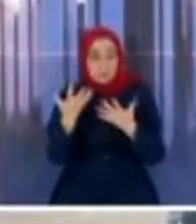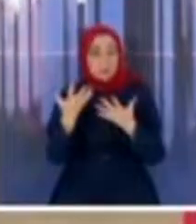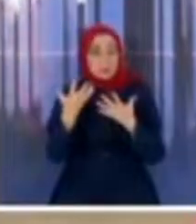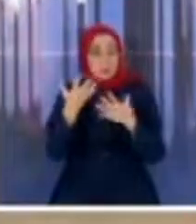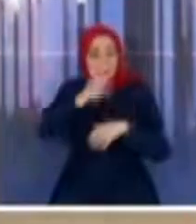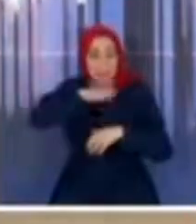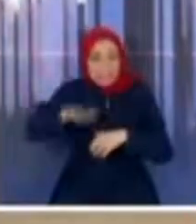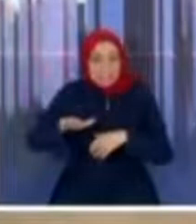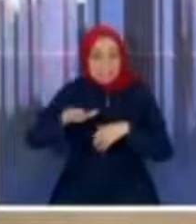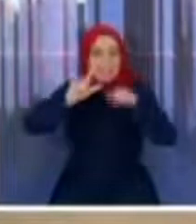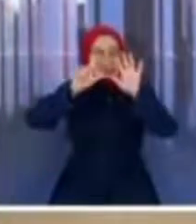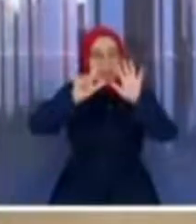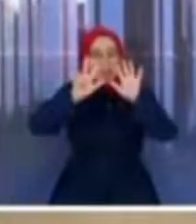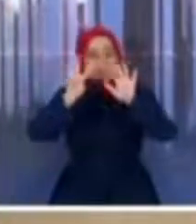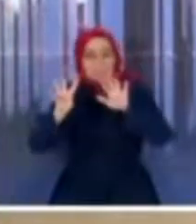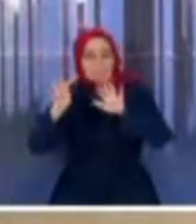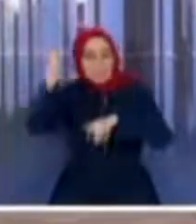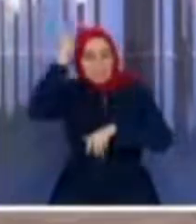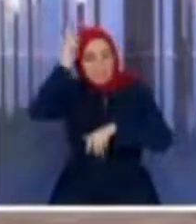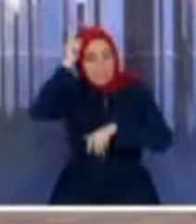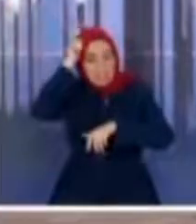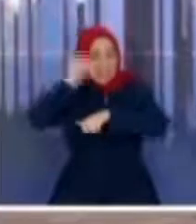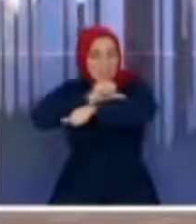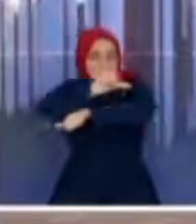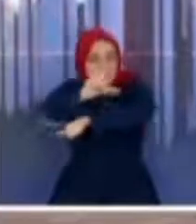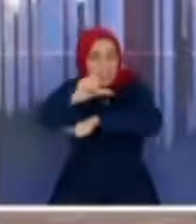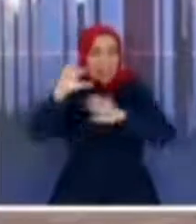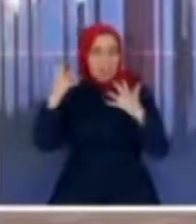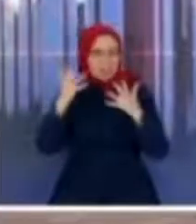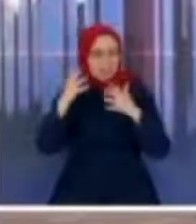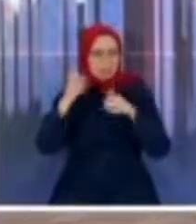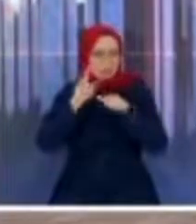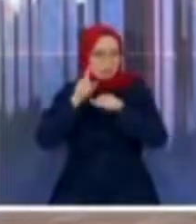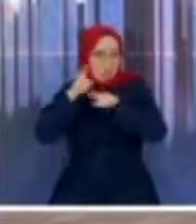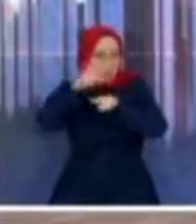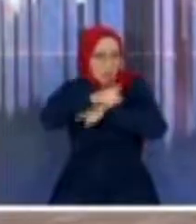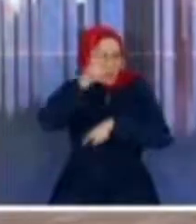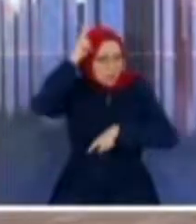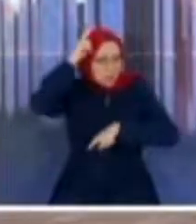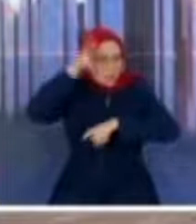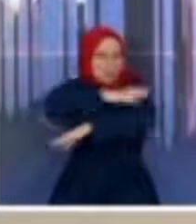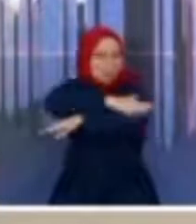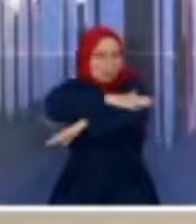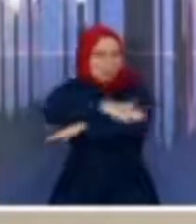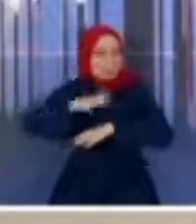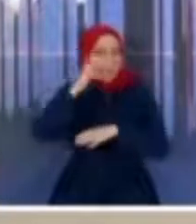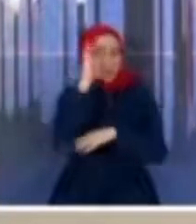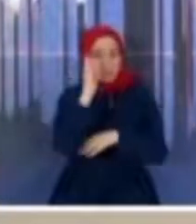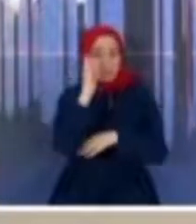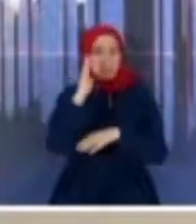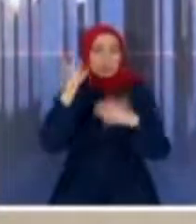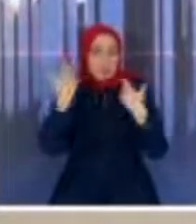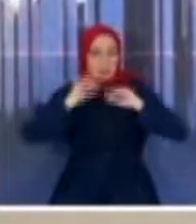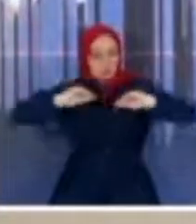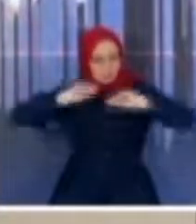في الوسط الريفي في منطقة الطبابة وولاد قاسم، عبر تقديم دورات تدريبية للتلاميذ وللإطار التربوي في